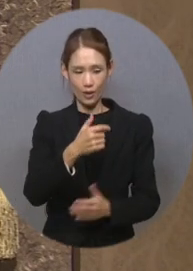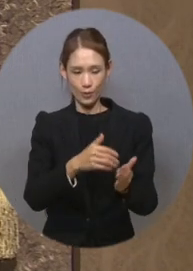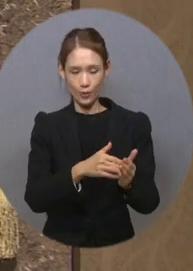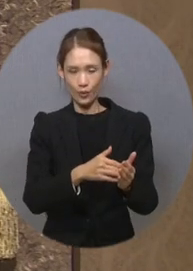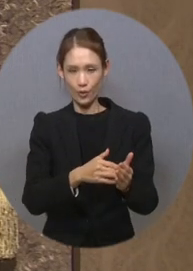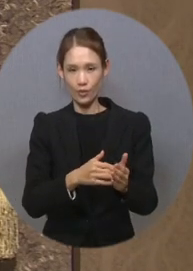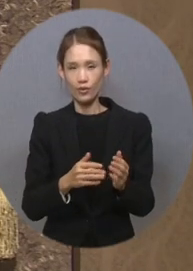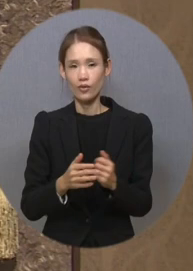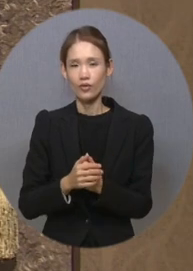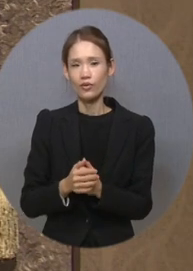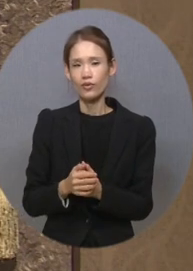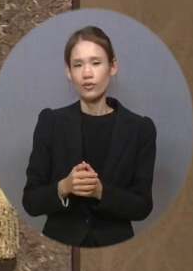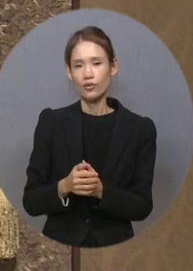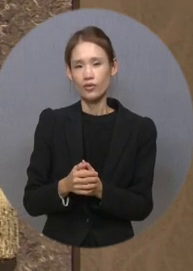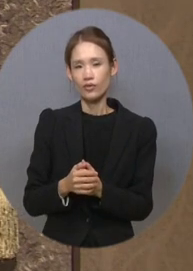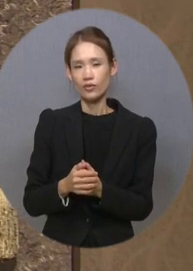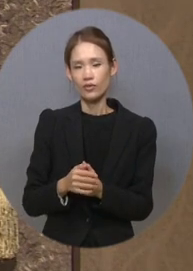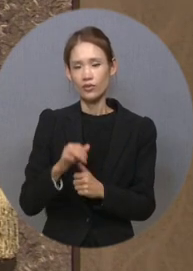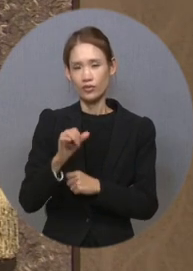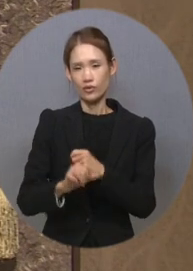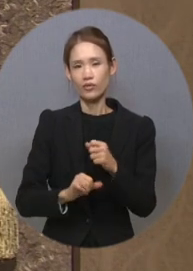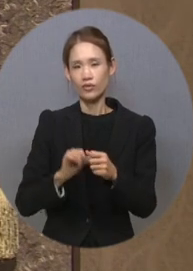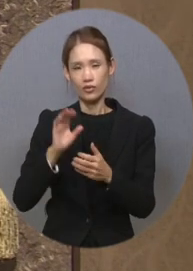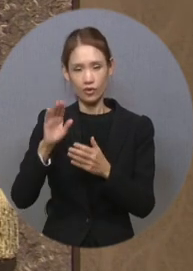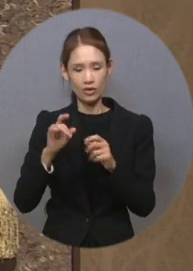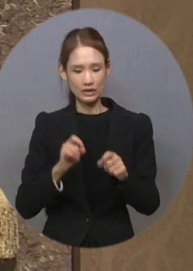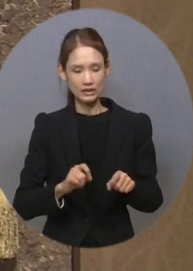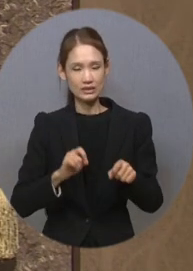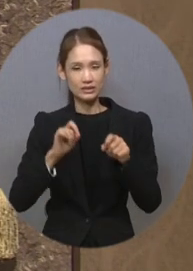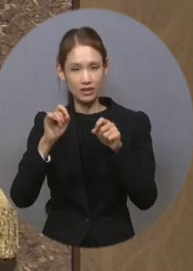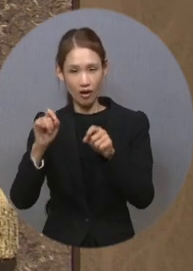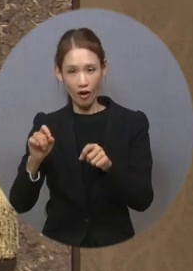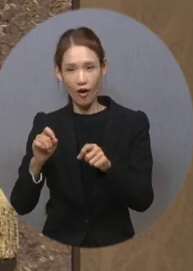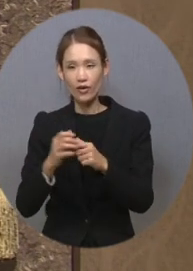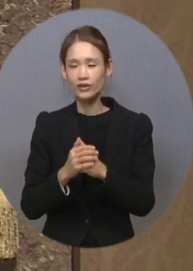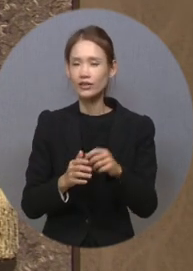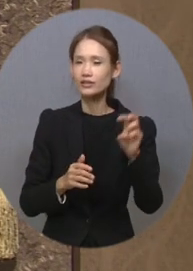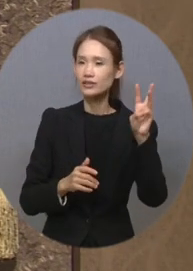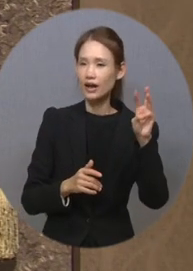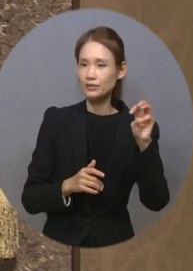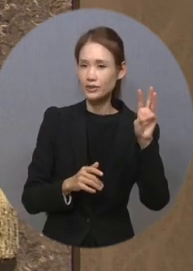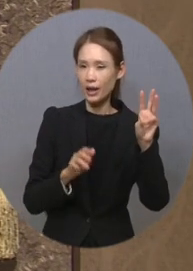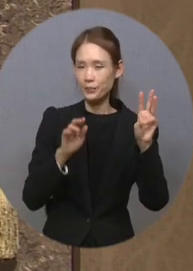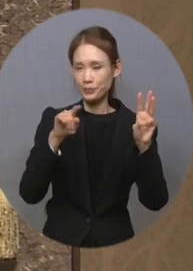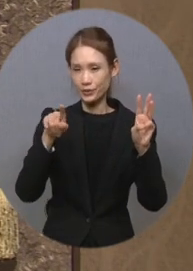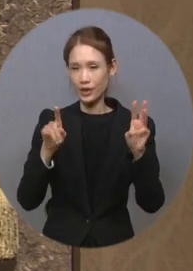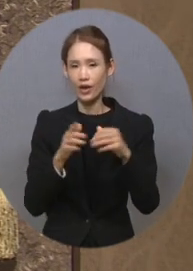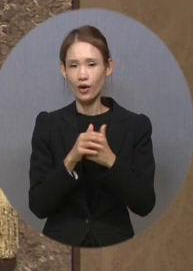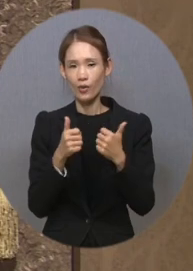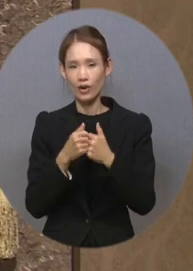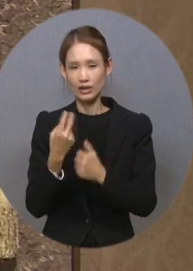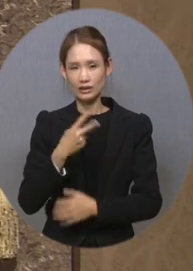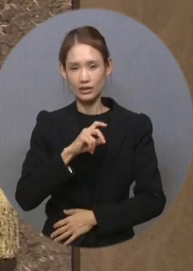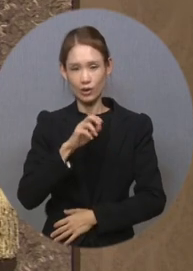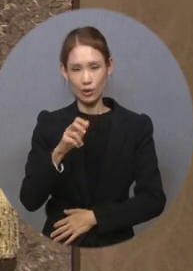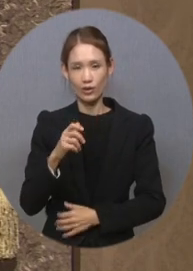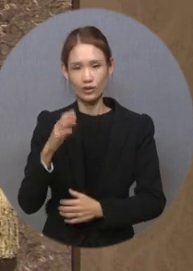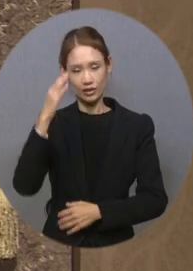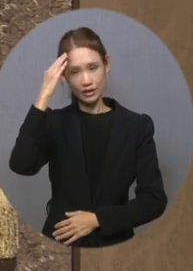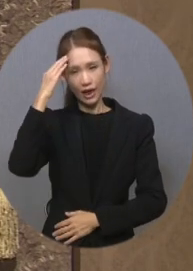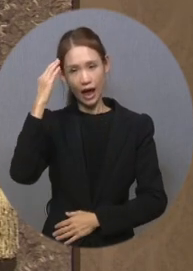네. 그래서 이제 5년이 더 지연돼서 33차 회의, 2028년 회의를